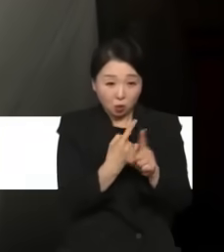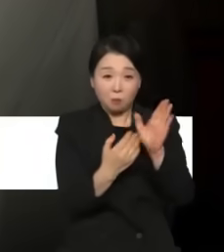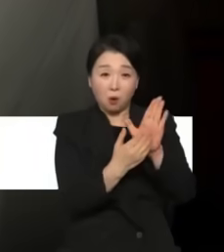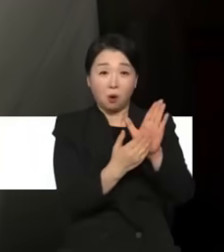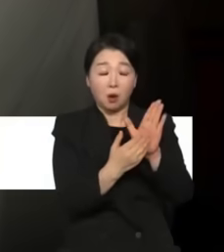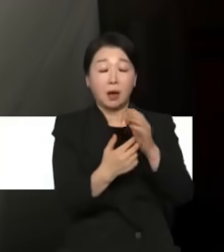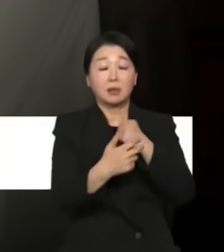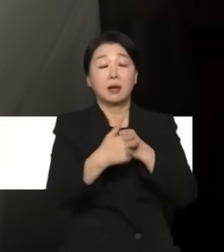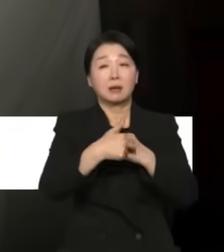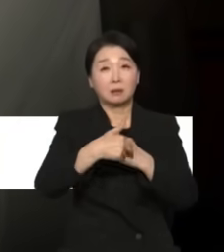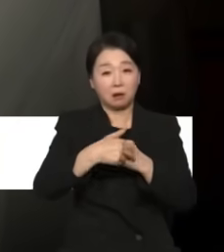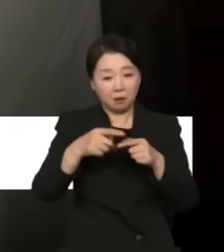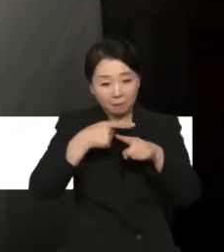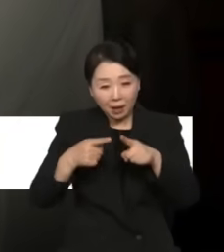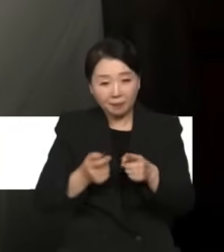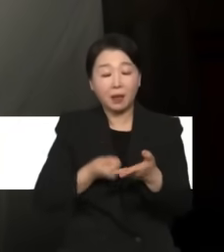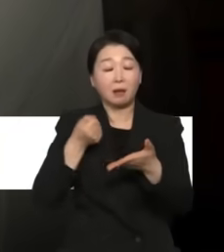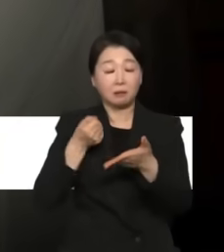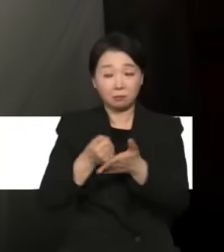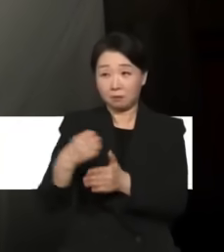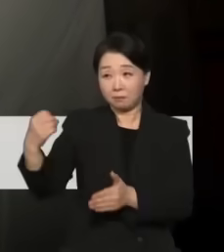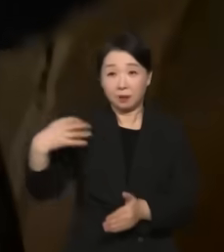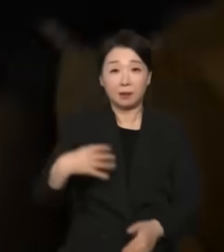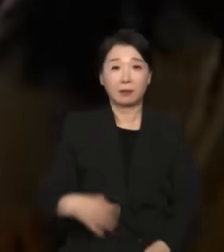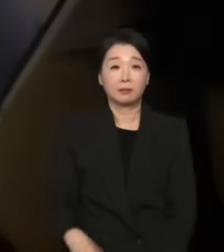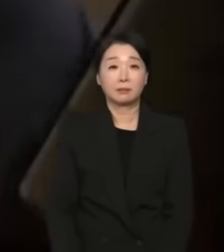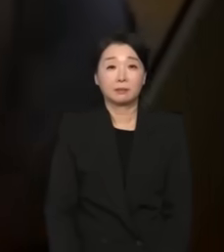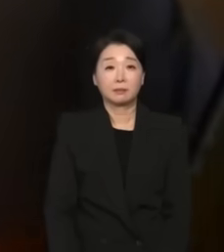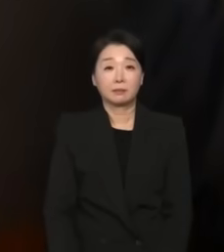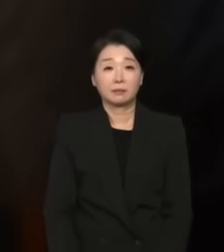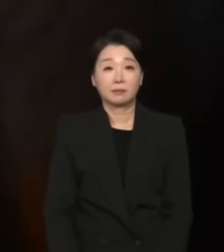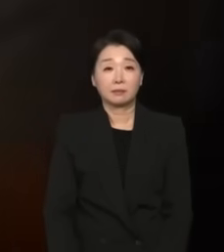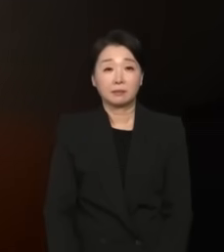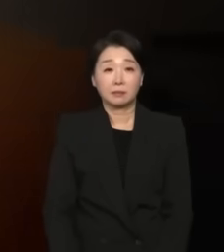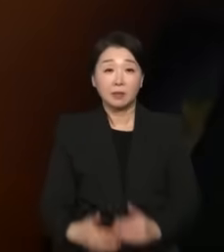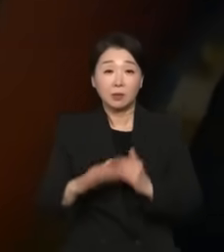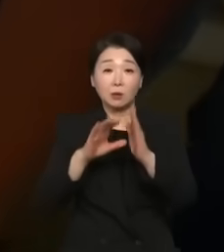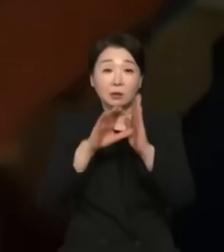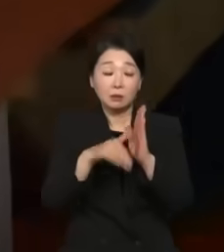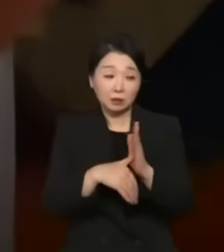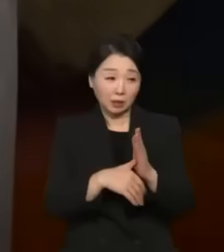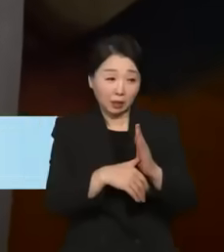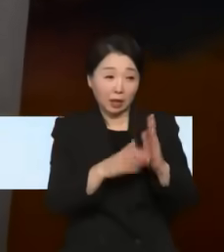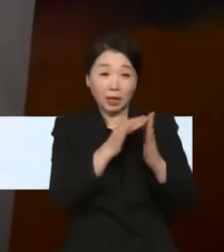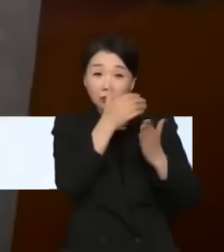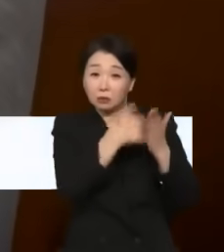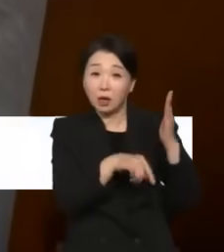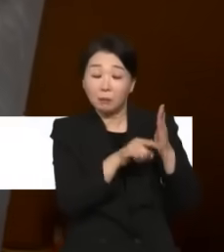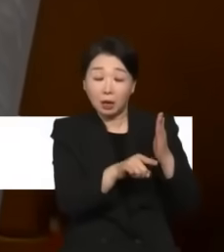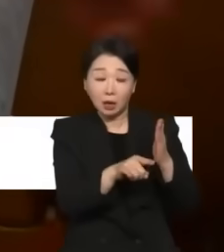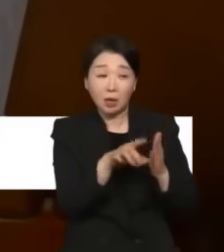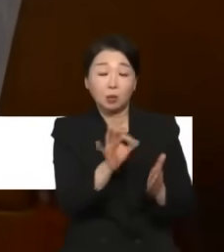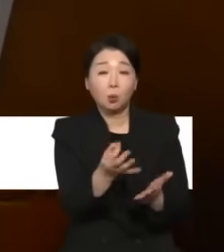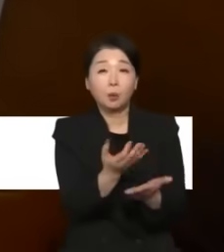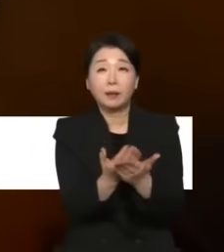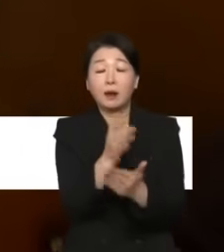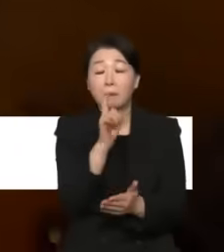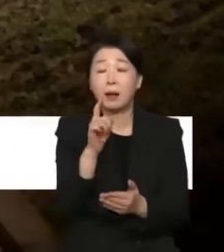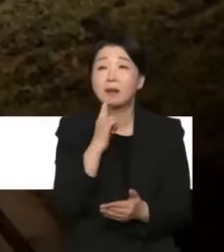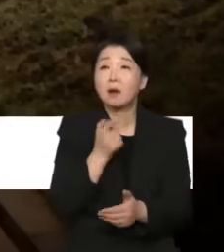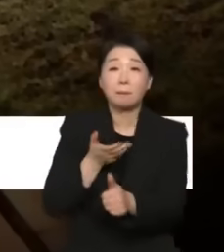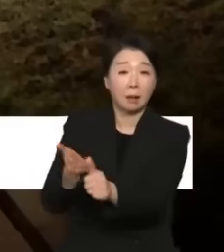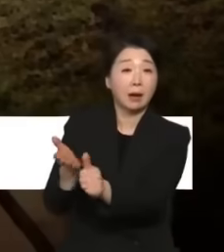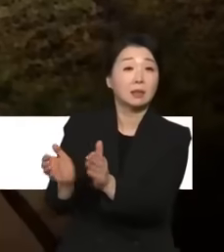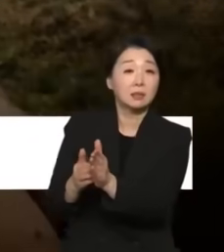따른 것이라는 입장을 취재진에 밝혀왔습니다. 또 이 과정에서 유족 측이 자신들에게 돈을 내놓으라고